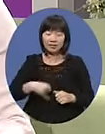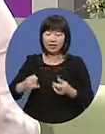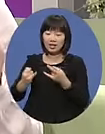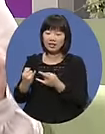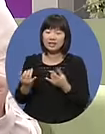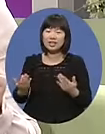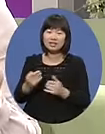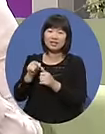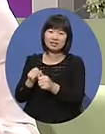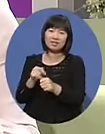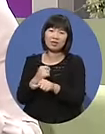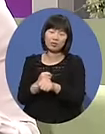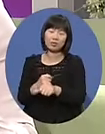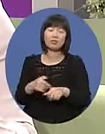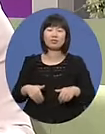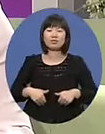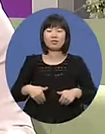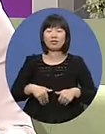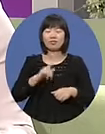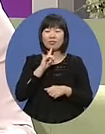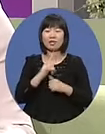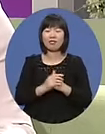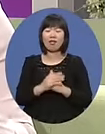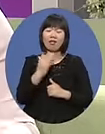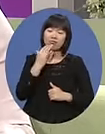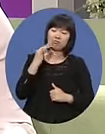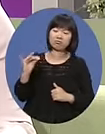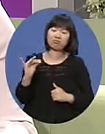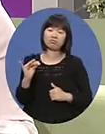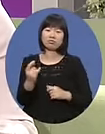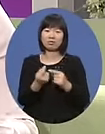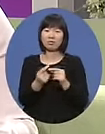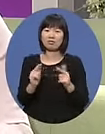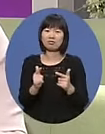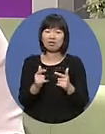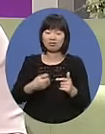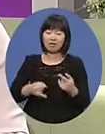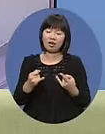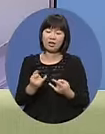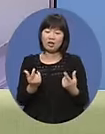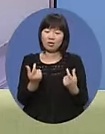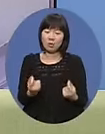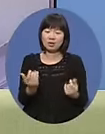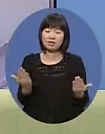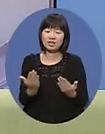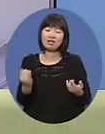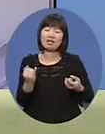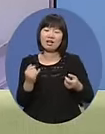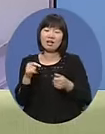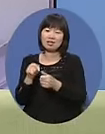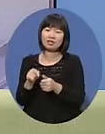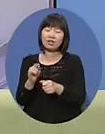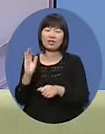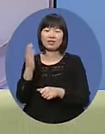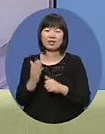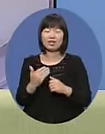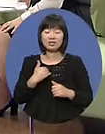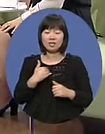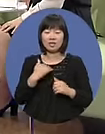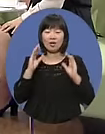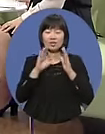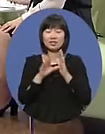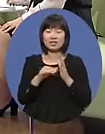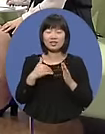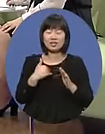좀 일을 좀 시키는 것도 저는 필요하다고 생각하거든요. 당연히요. 네. 조금이 아니라 딸한테도 똑같이 시켜야죠. 그러니까 저는요. 네. 저 어렸을 네.